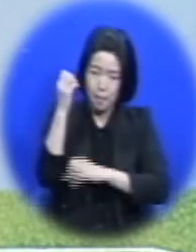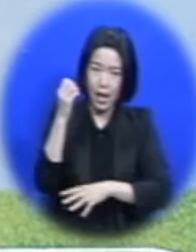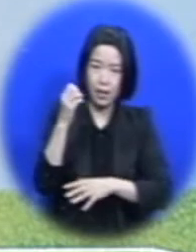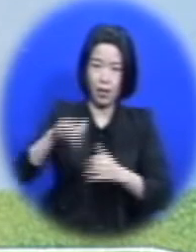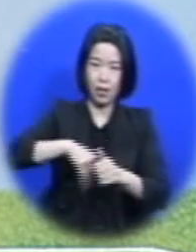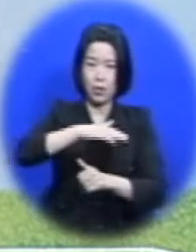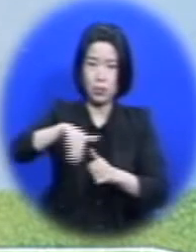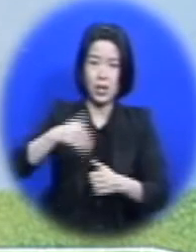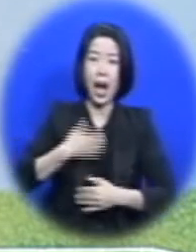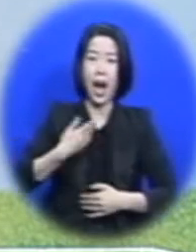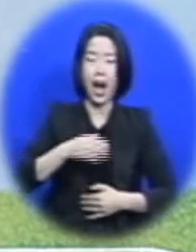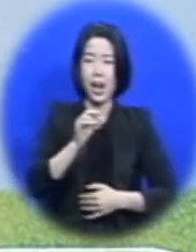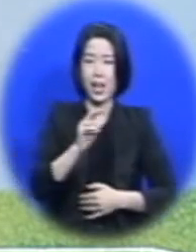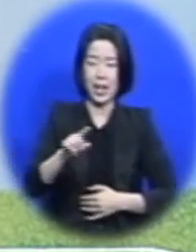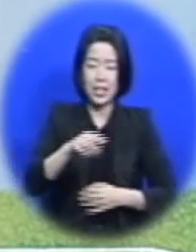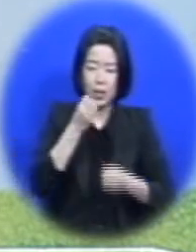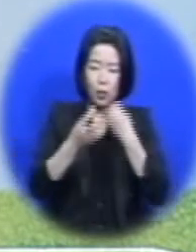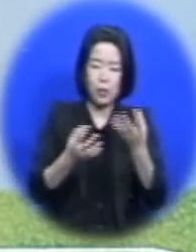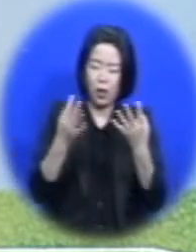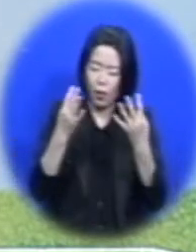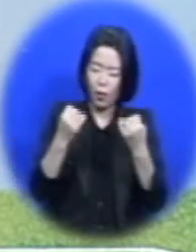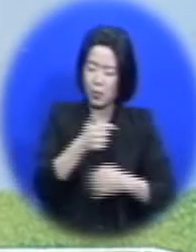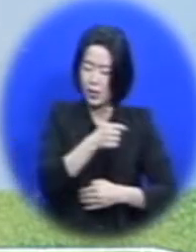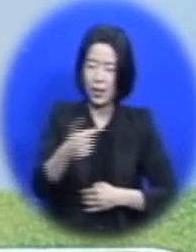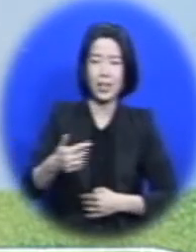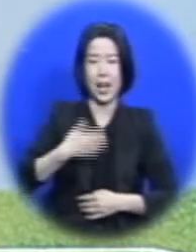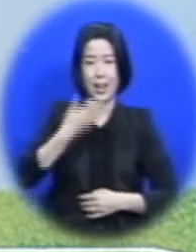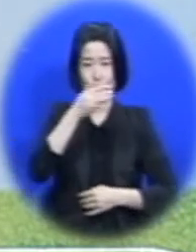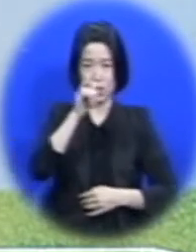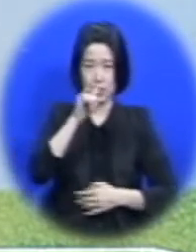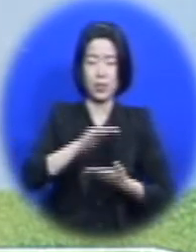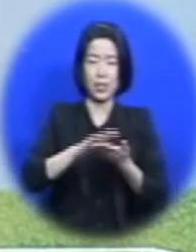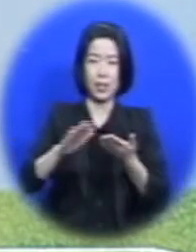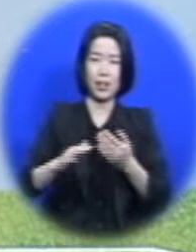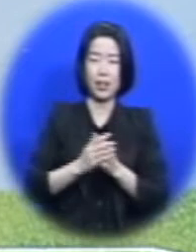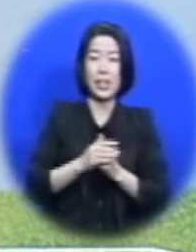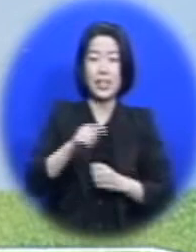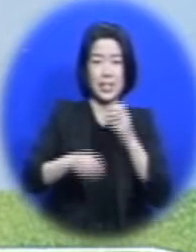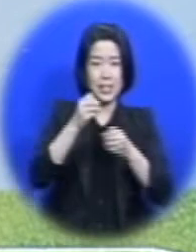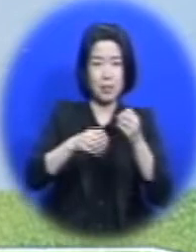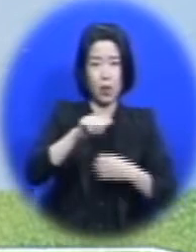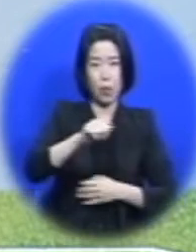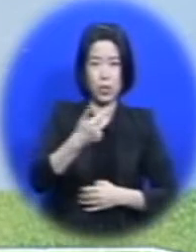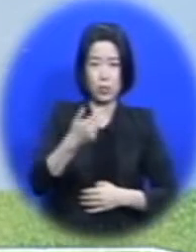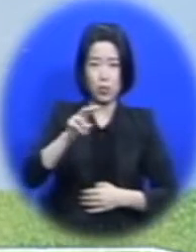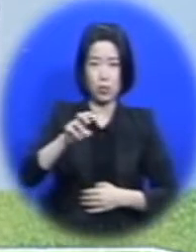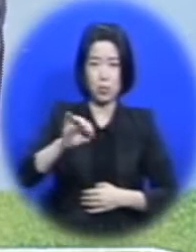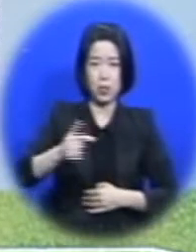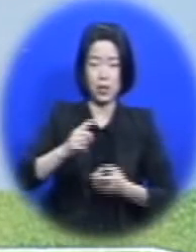알아야 이 고백이 얼마나 대단한지 를 알 수 있습니다 이 시편 56 팬에 대한